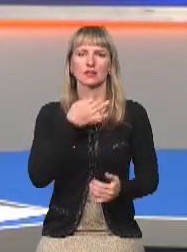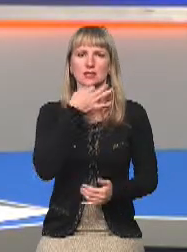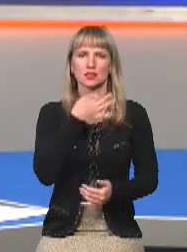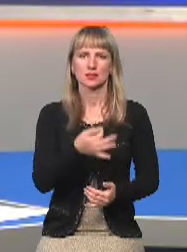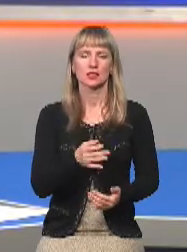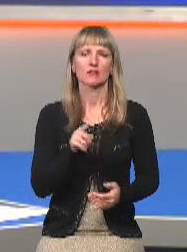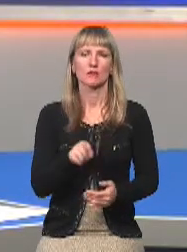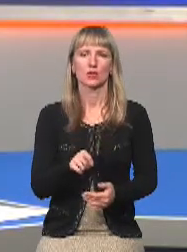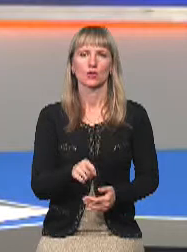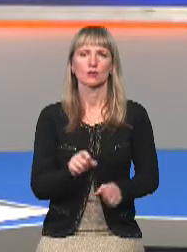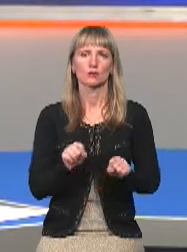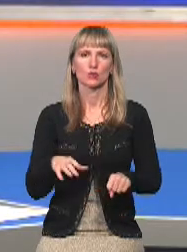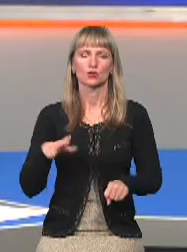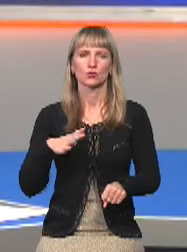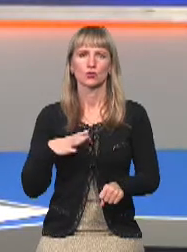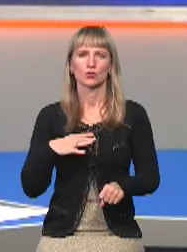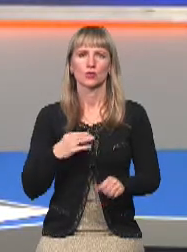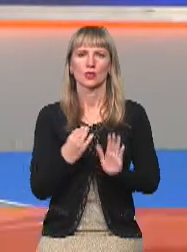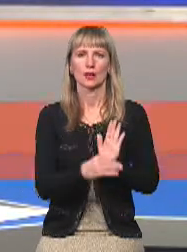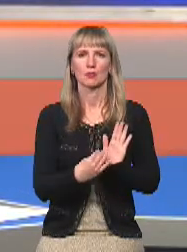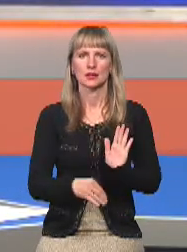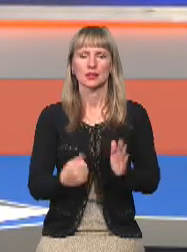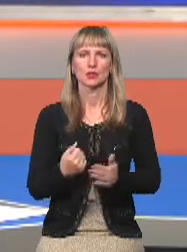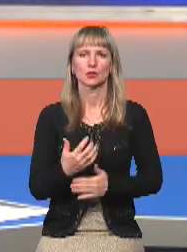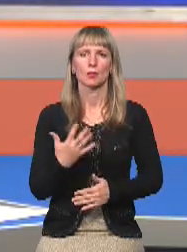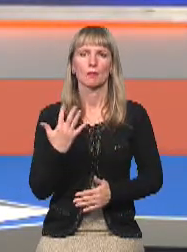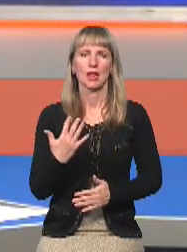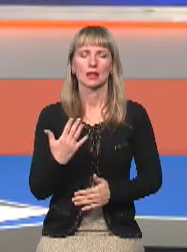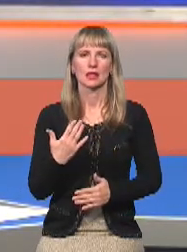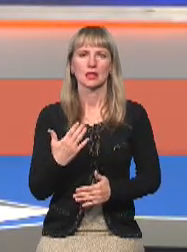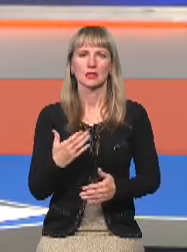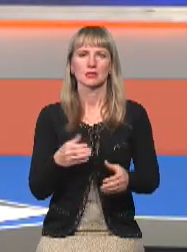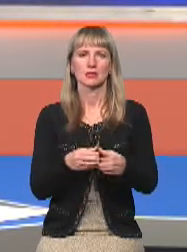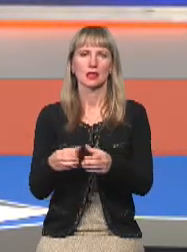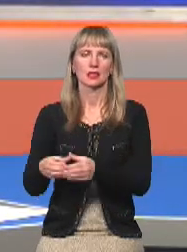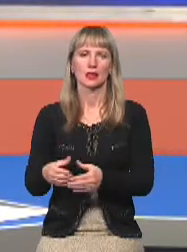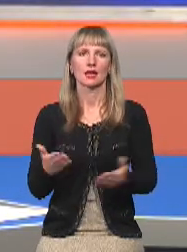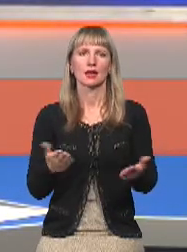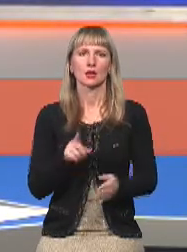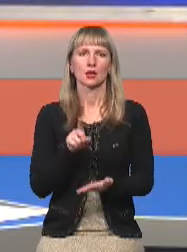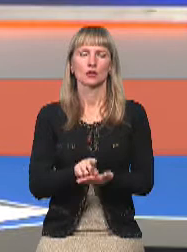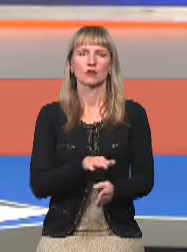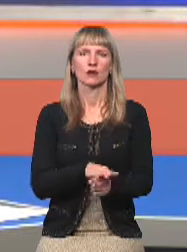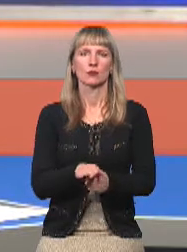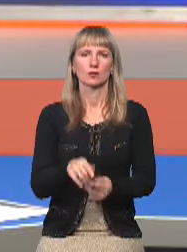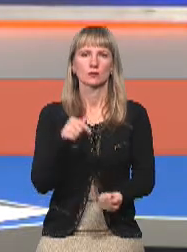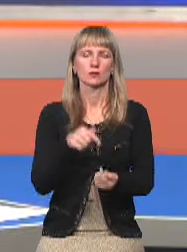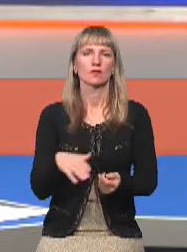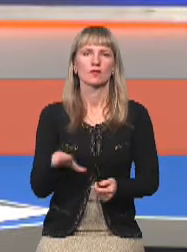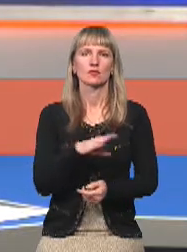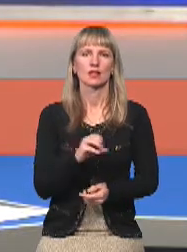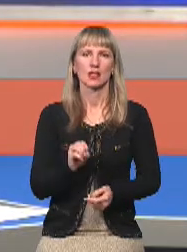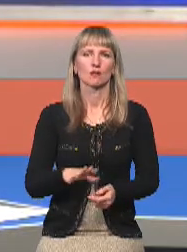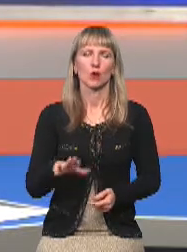вони так чи інакше можуть бути класифіковані відповідно до 5 стандартів, які, власне, мають дотримуватися відповідно всіх